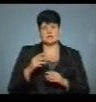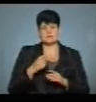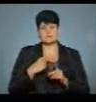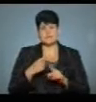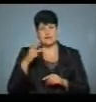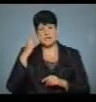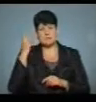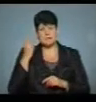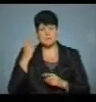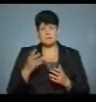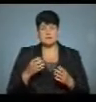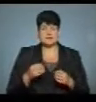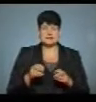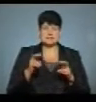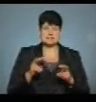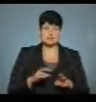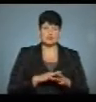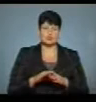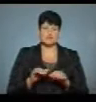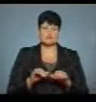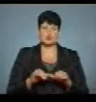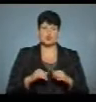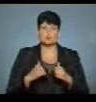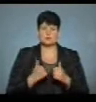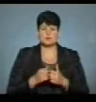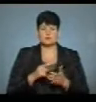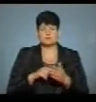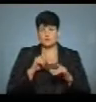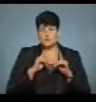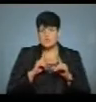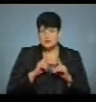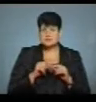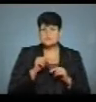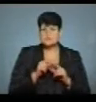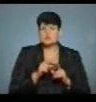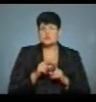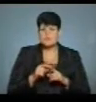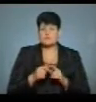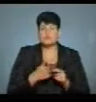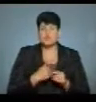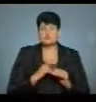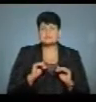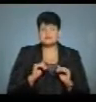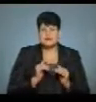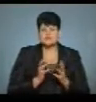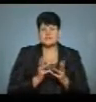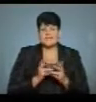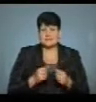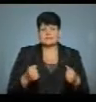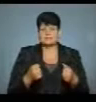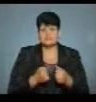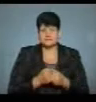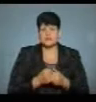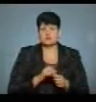засіданні виконавчого комітету Тернопільської міської ради, повідомив Олег Соколовський. За його словами, в такий спосіб хочуть зменшити кількість автопригод та